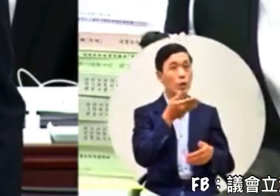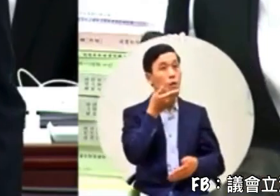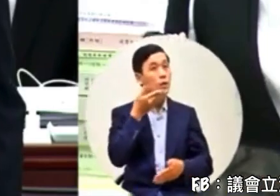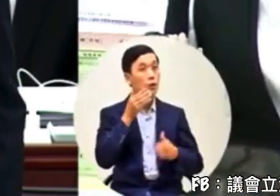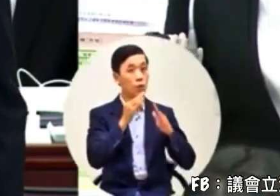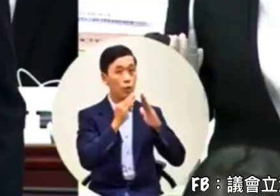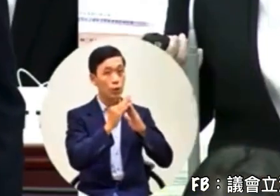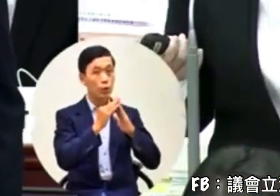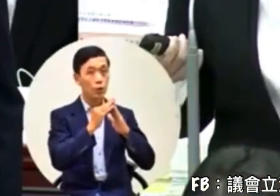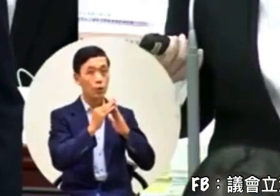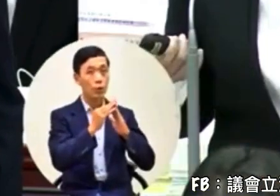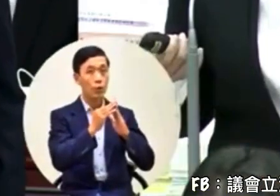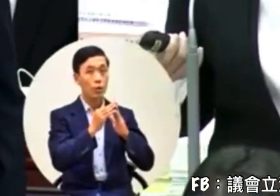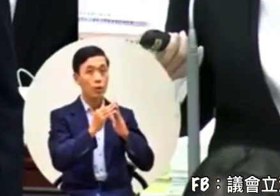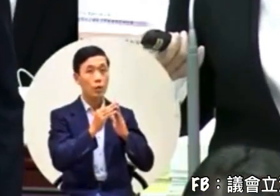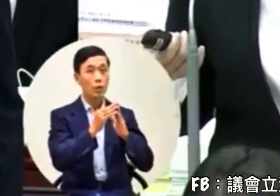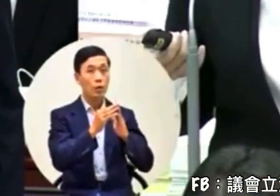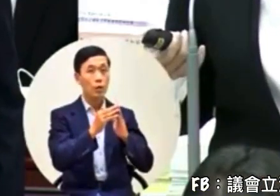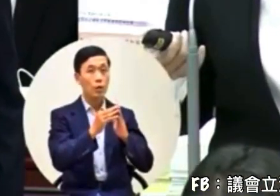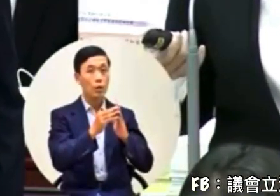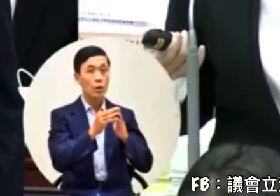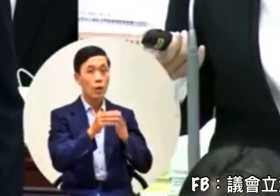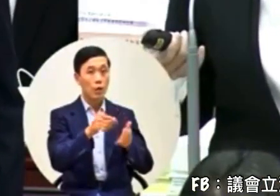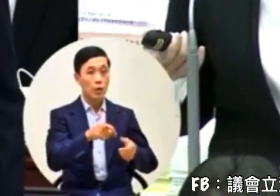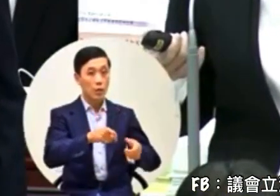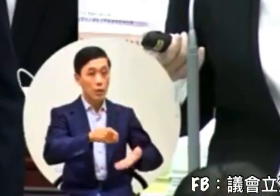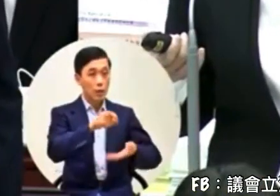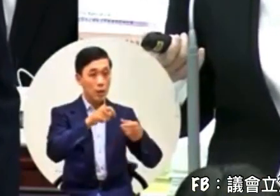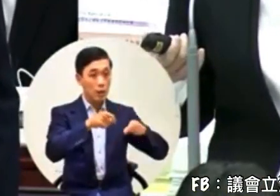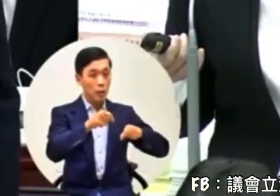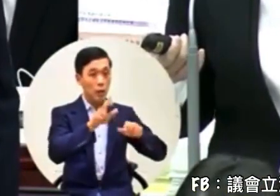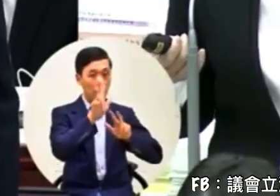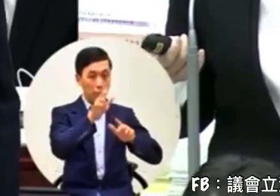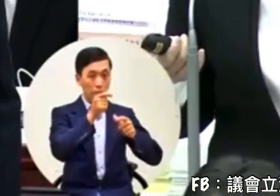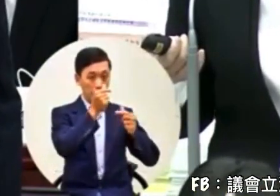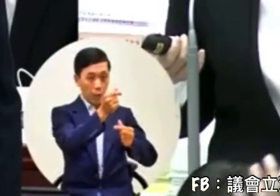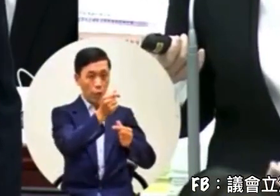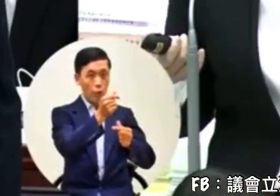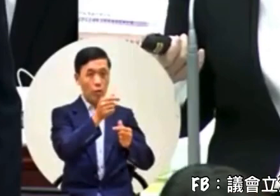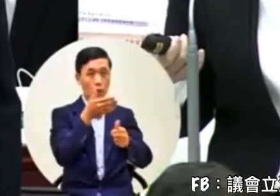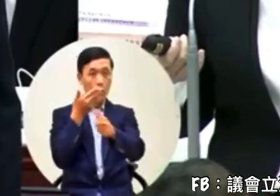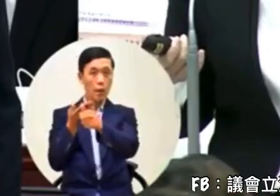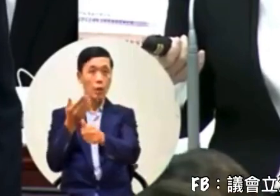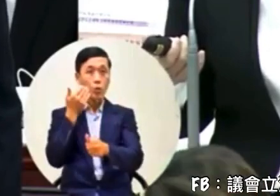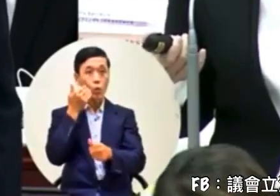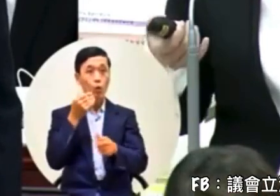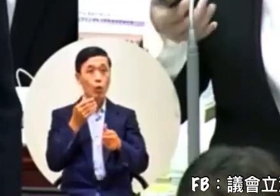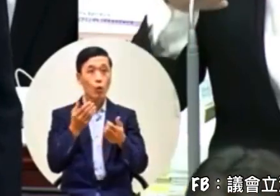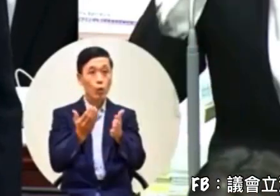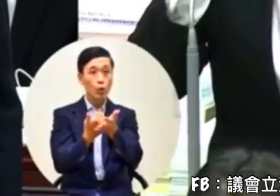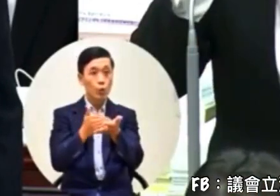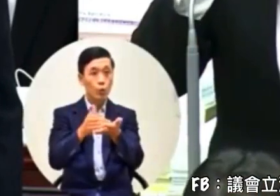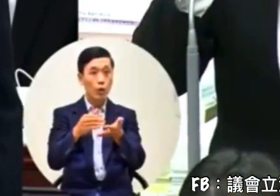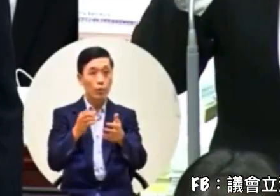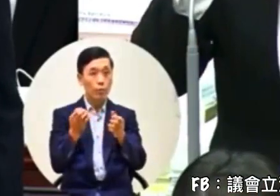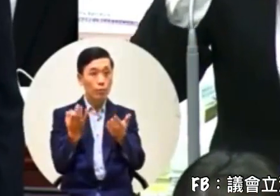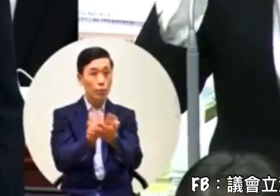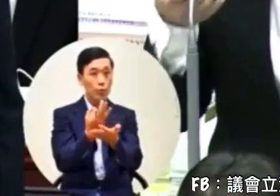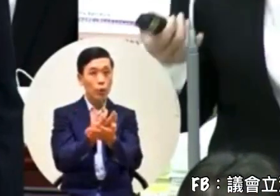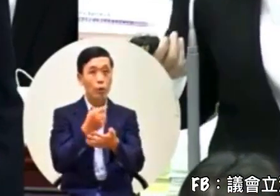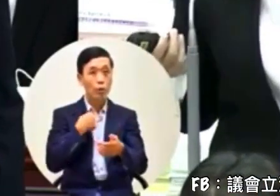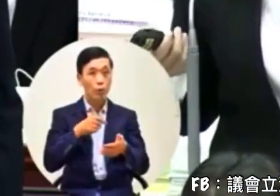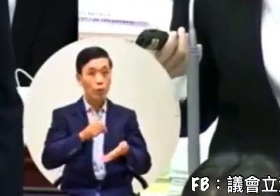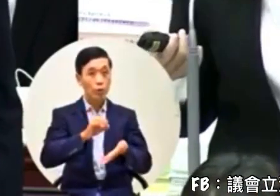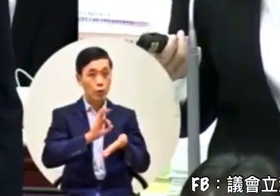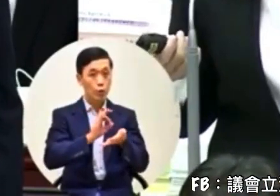够这个这样提一份完整的一个报告哈。假如预算有所不足，我们用灾害准备金先来做处理。那